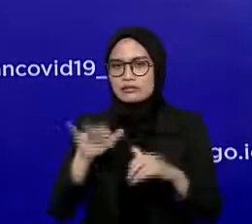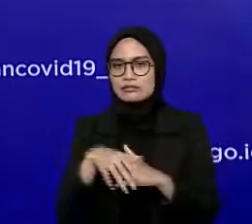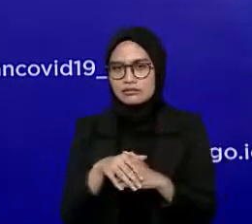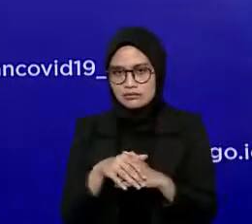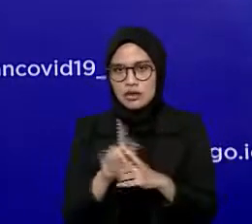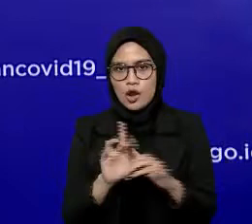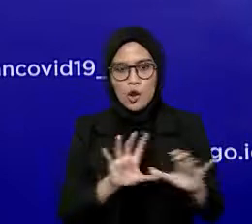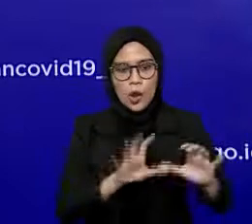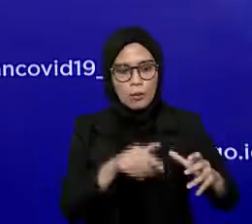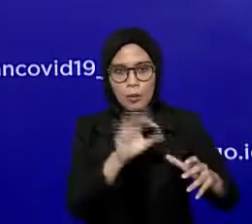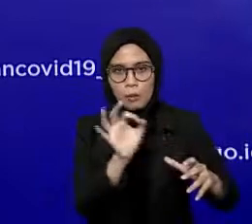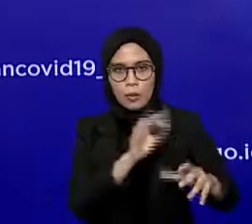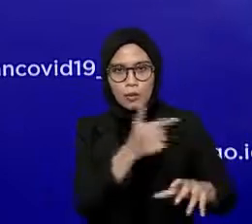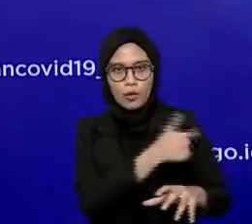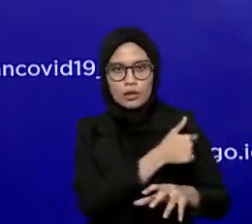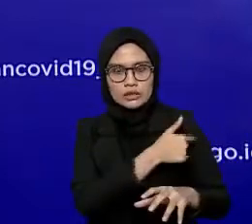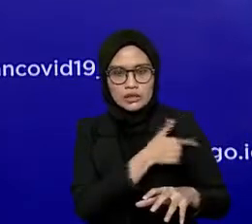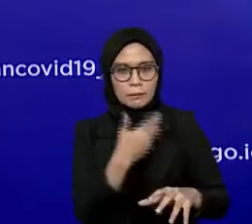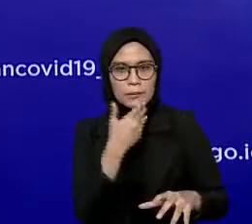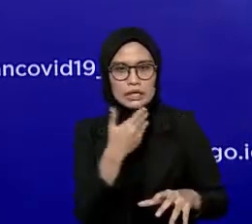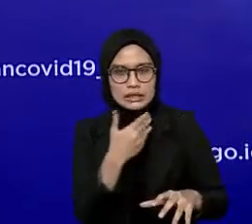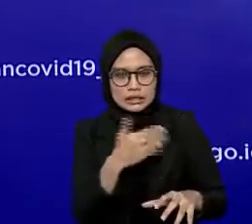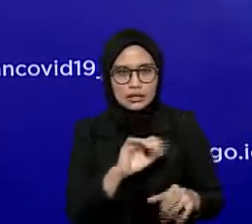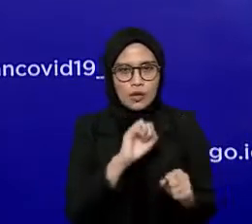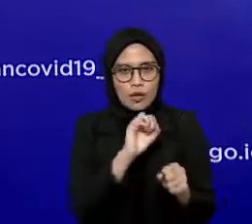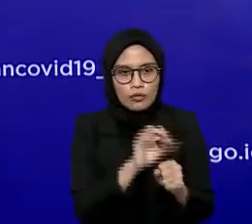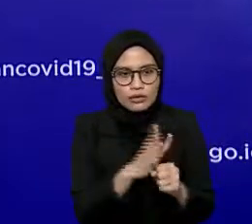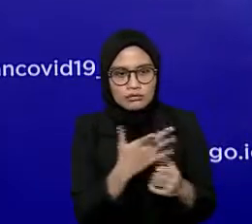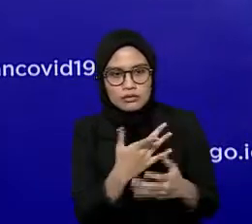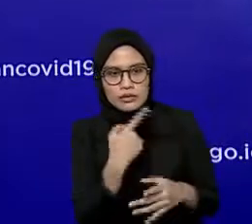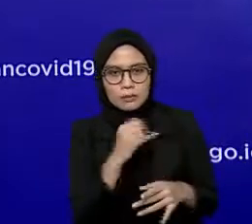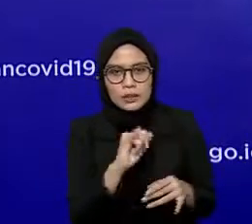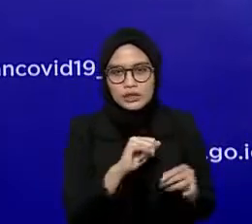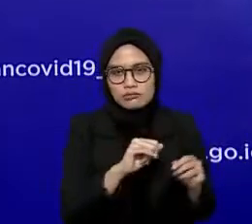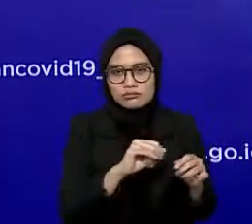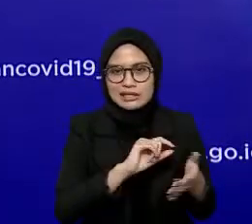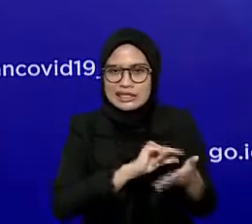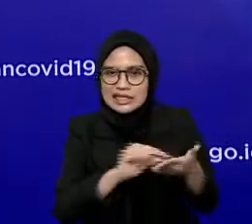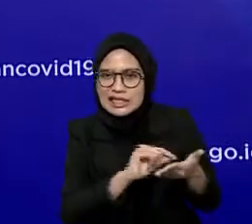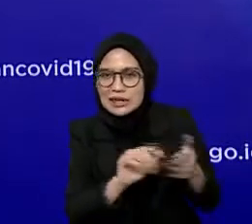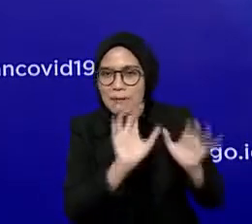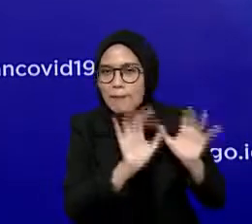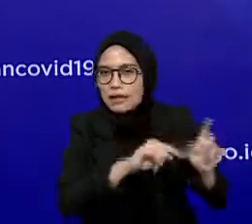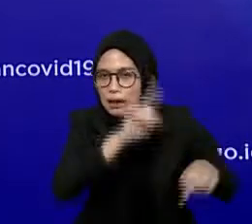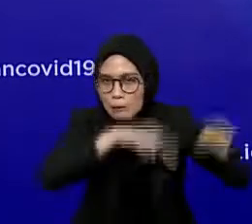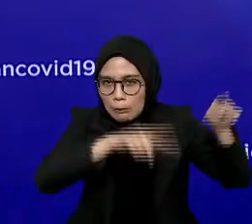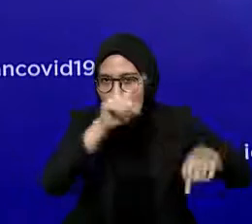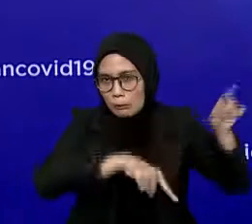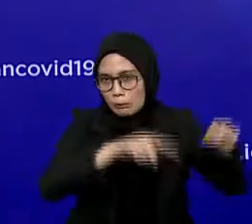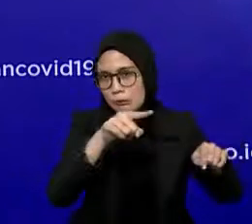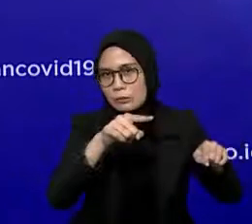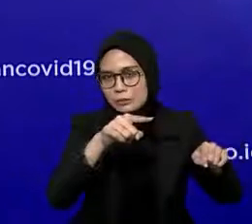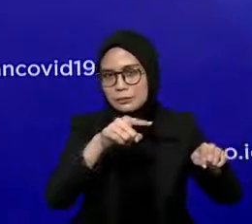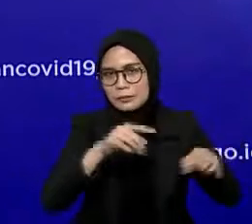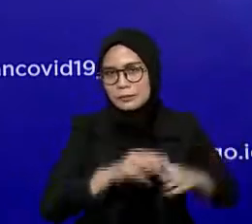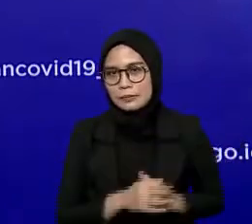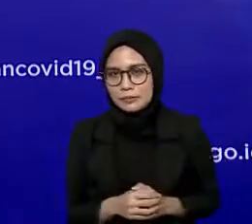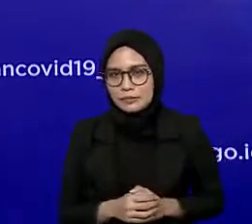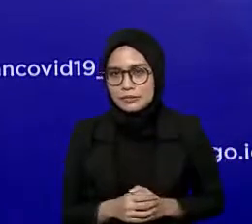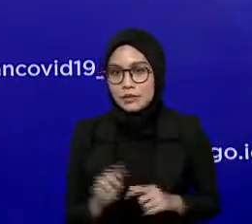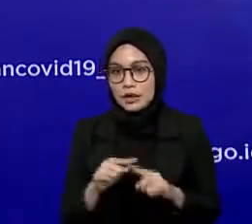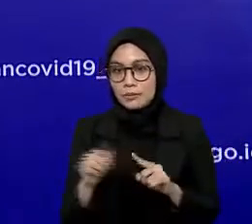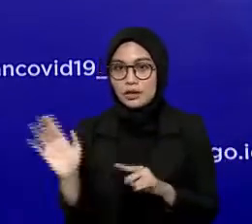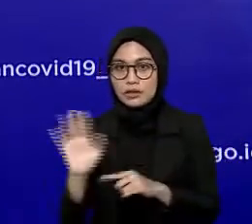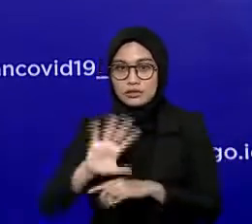divaksin. Sehingga disimpulkan, vaksin dapat mencegah terbentuknya varian baru. Sementara itu, tidak